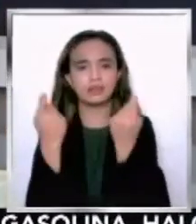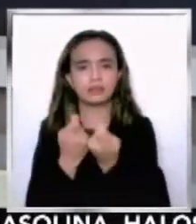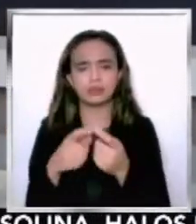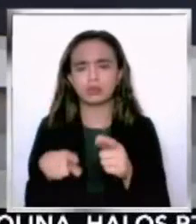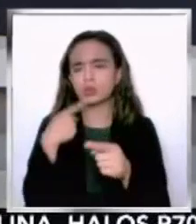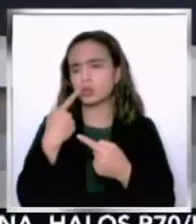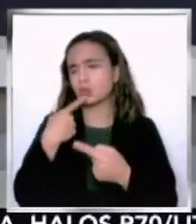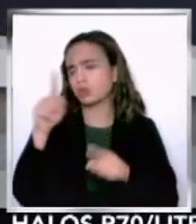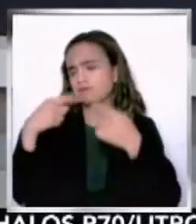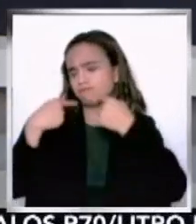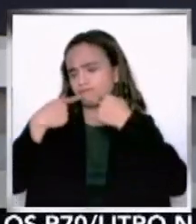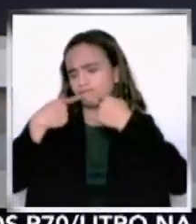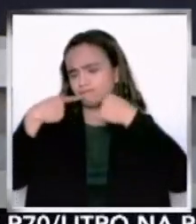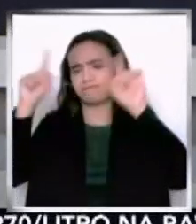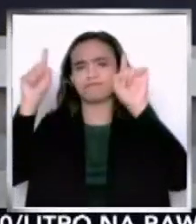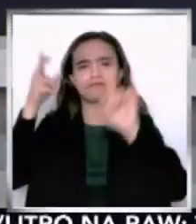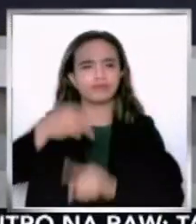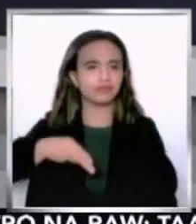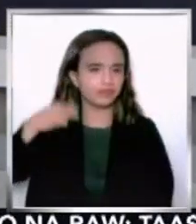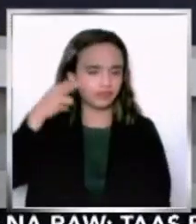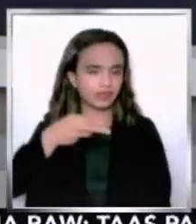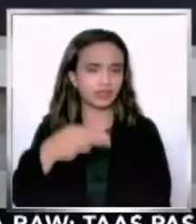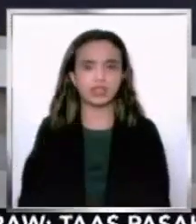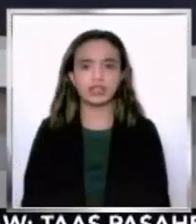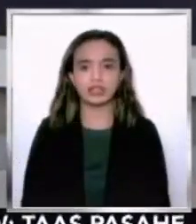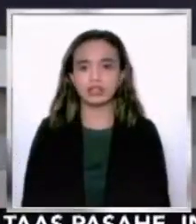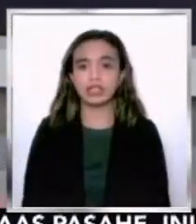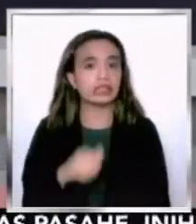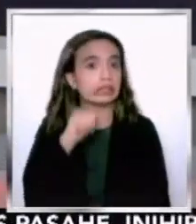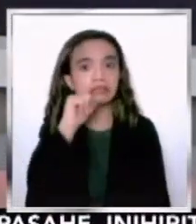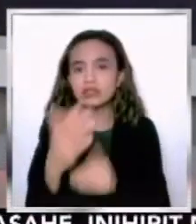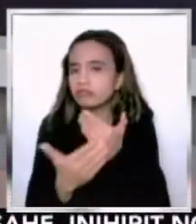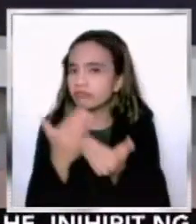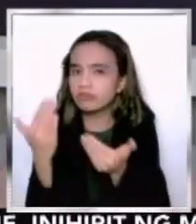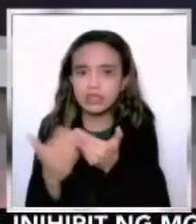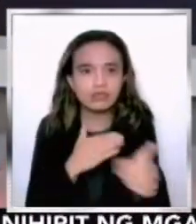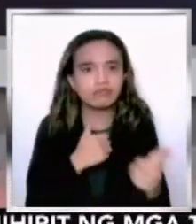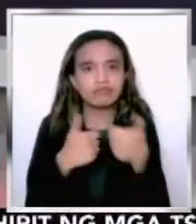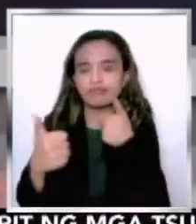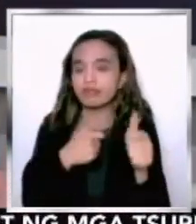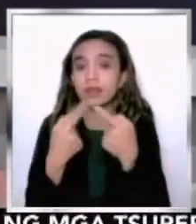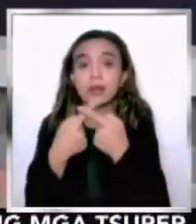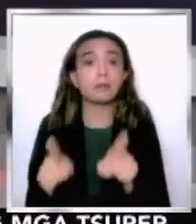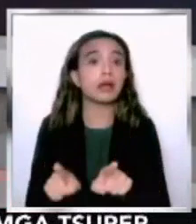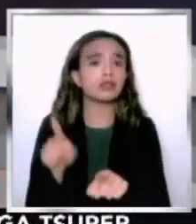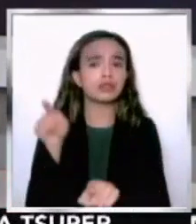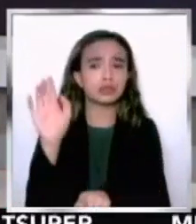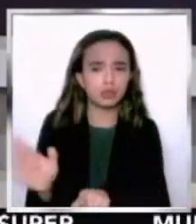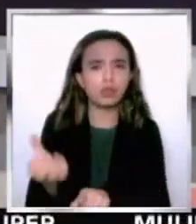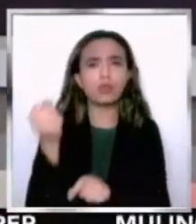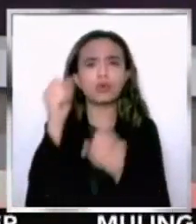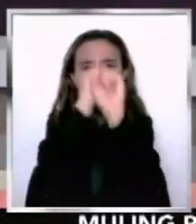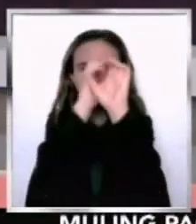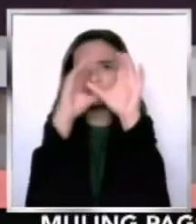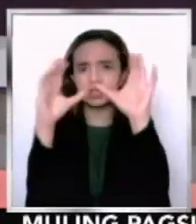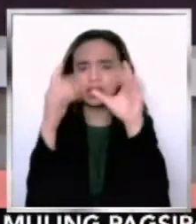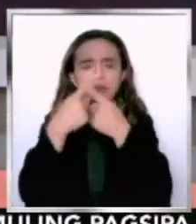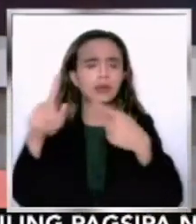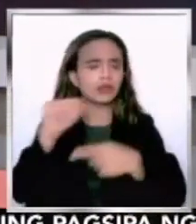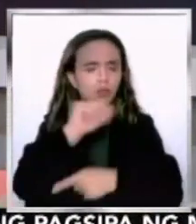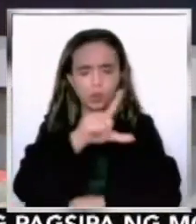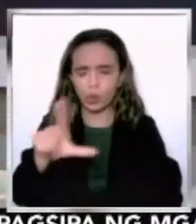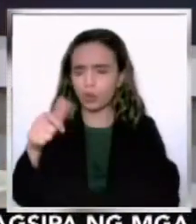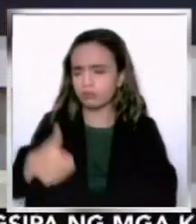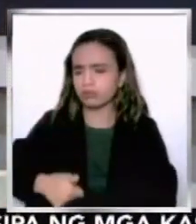sa World Cup. Hindi raw naging madali ang laban para sa kanilang pangarap. Pero ang bawat panalo, alay raw